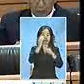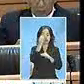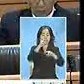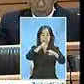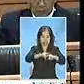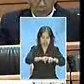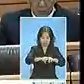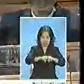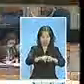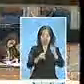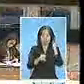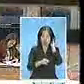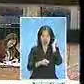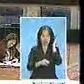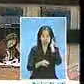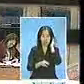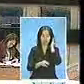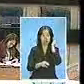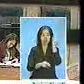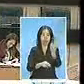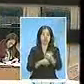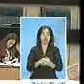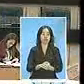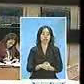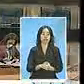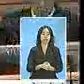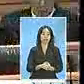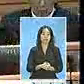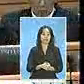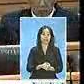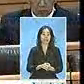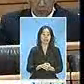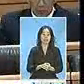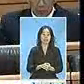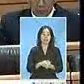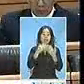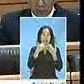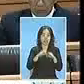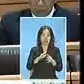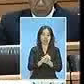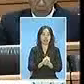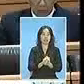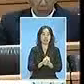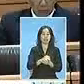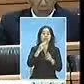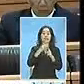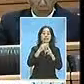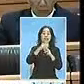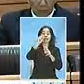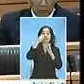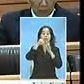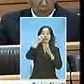งฟังใจเย็นๆก่อนนะครับแล้วก็เหมือนพี่สุนัยเหมือนพี่ชายผมท่าน